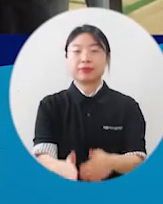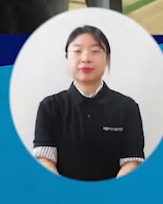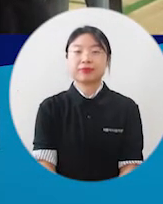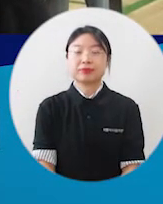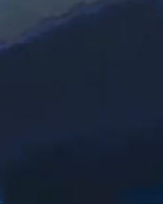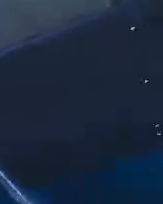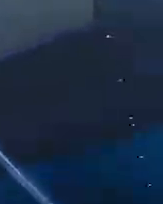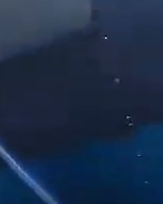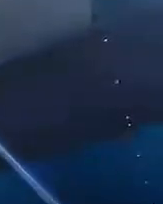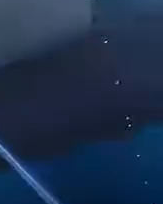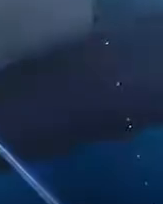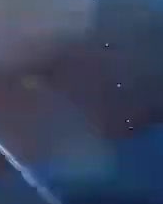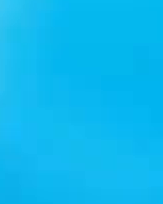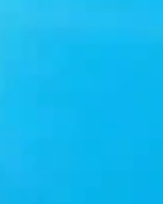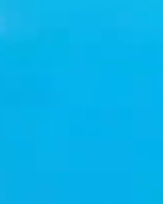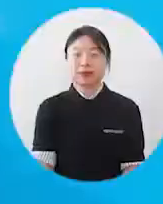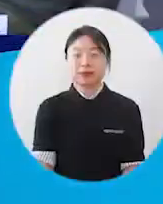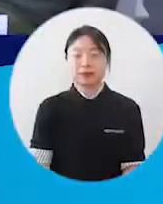개최했습니다.